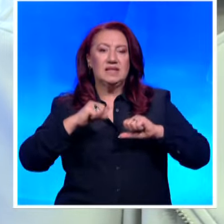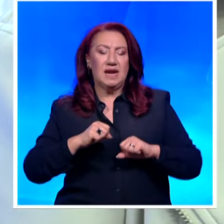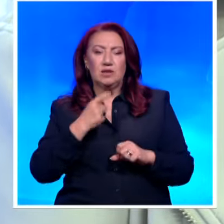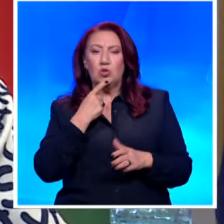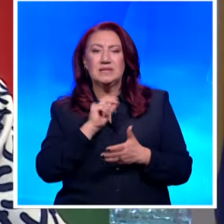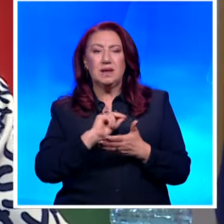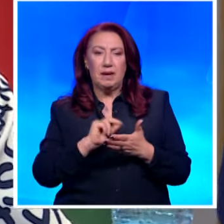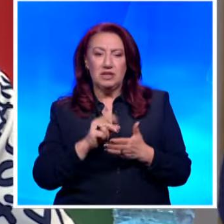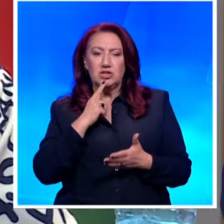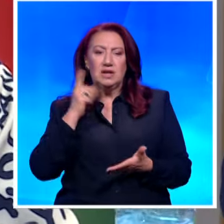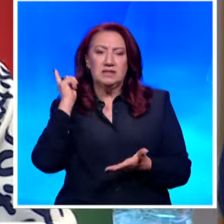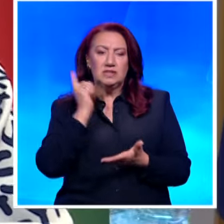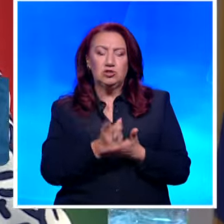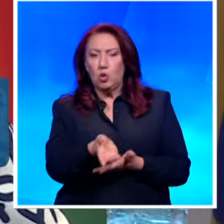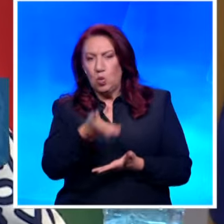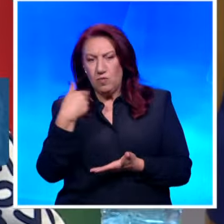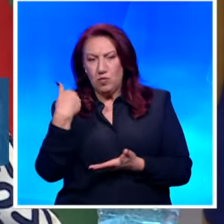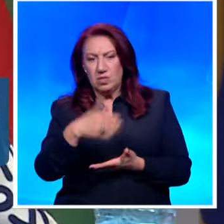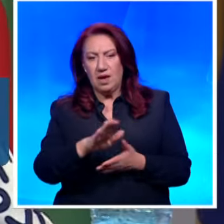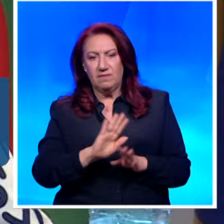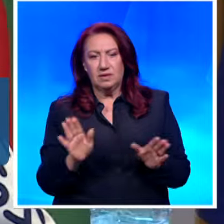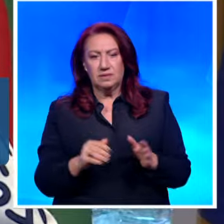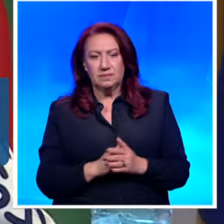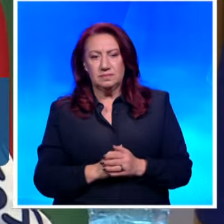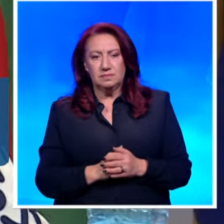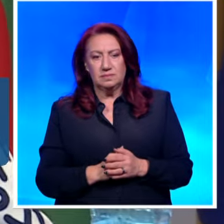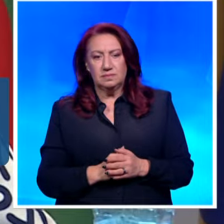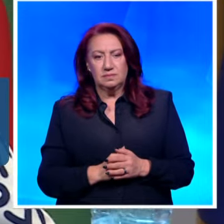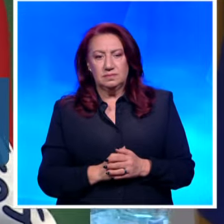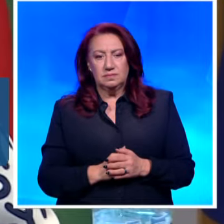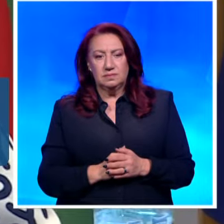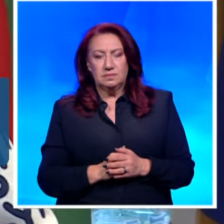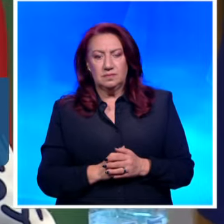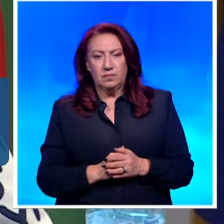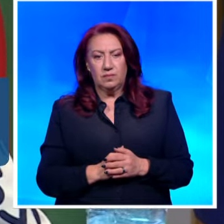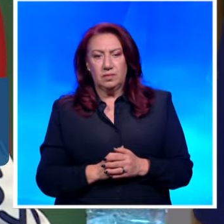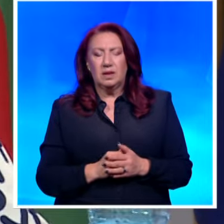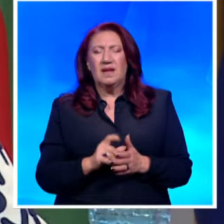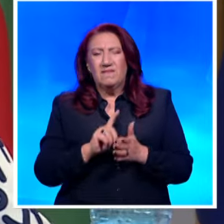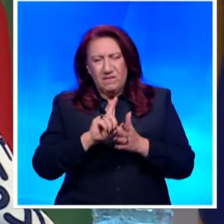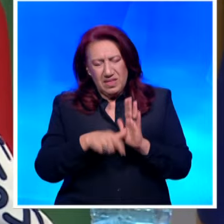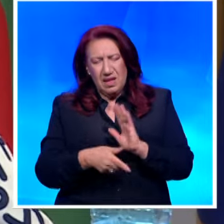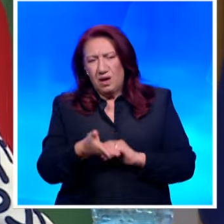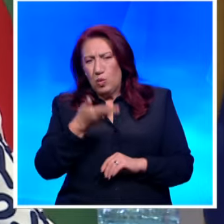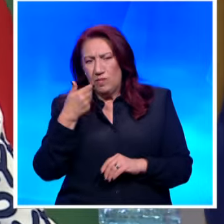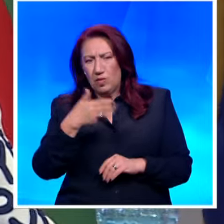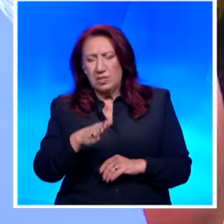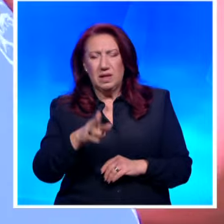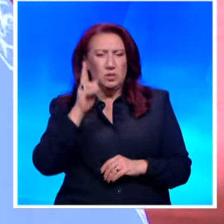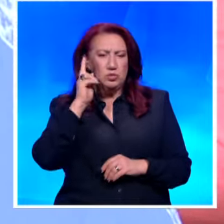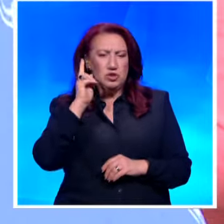служителката си. Производство за дисциплинарно наказание и отстраняване на